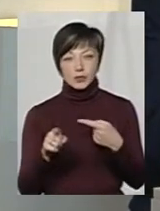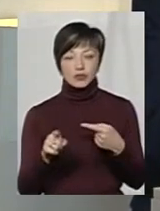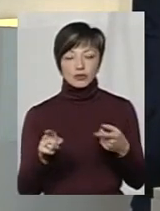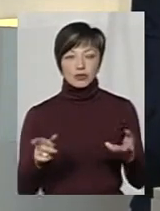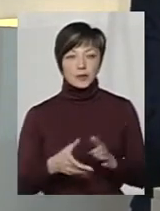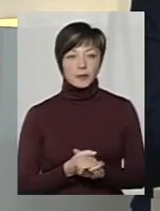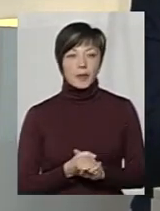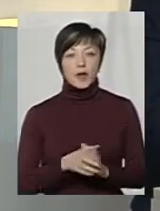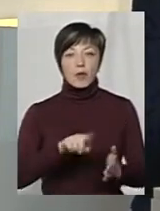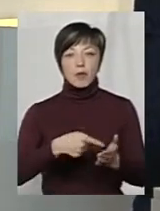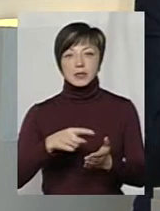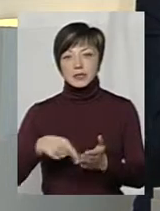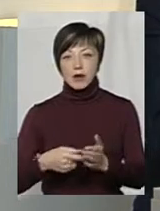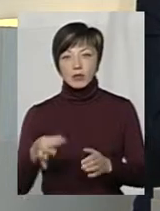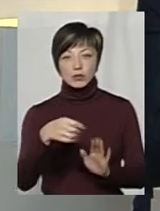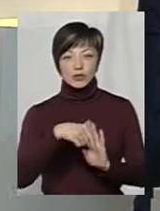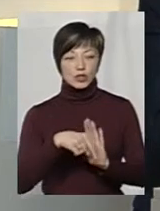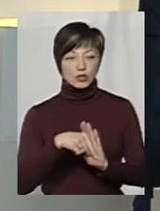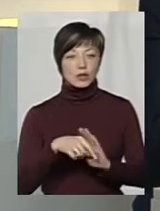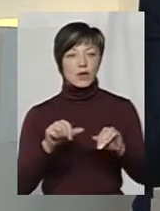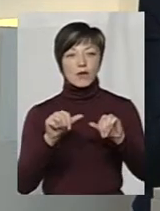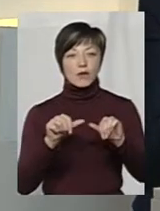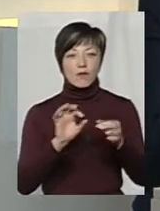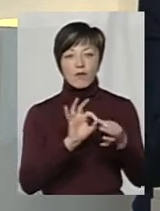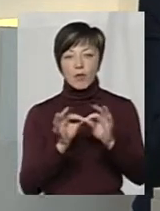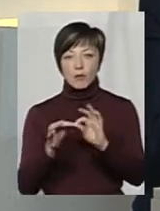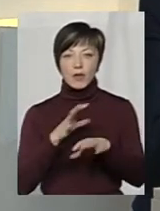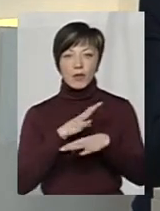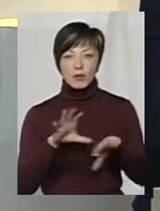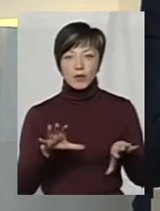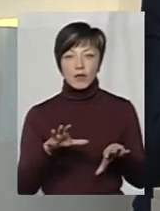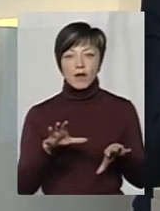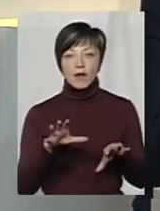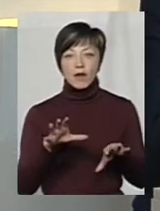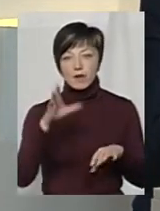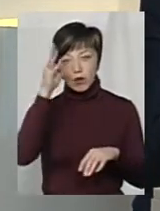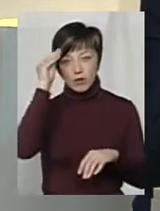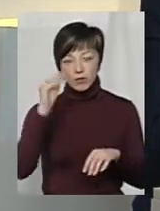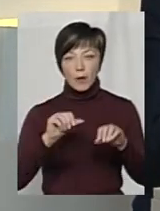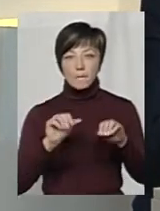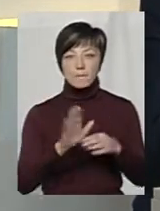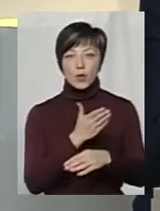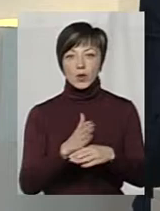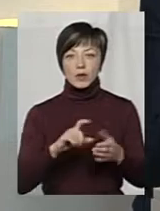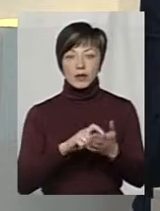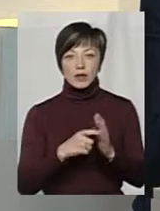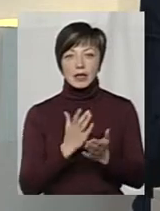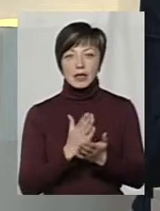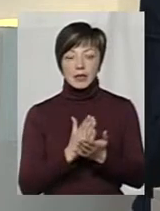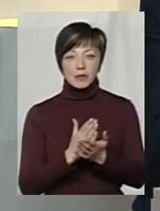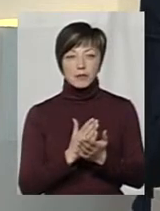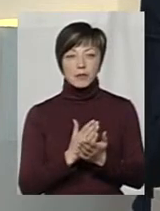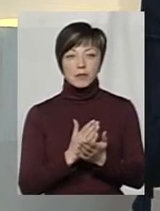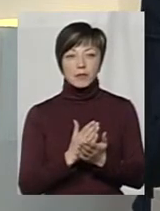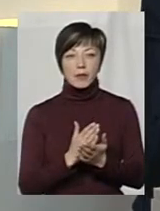пострадали. Причини. По містах обласного значення в формулі не було враховано поділ класів. Формула практично спрацювала перший рік. Є позитив, тобто я